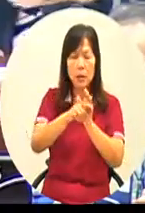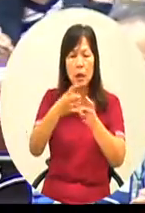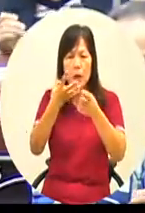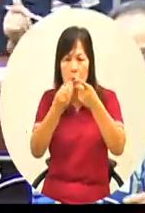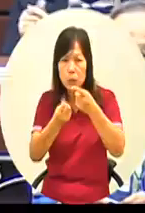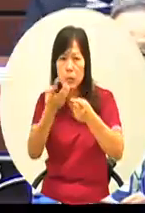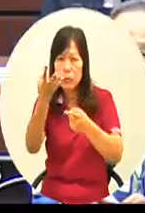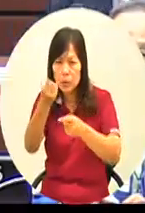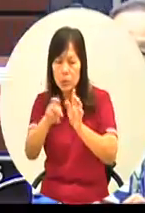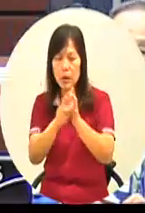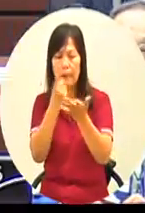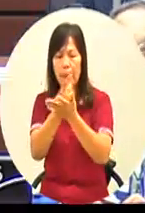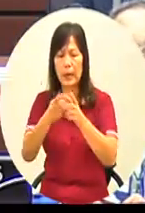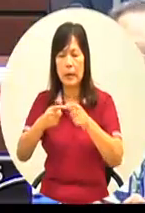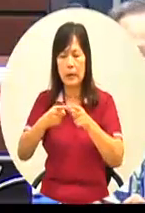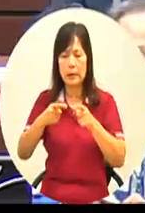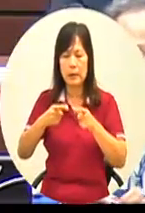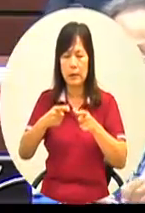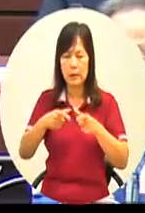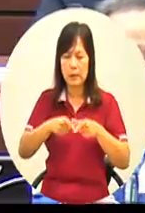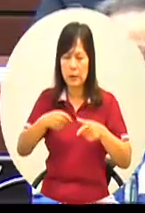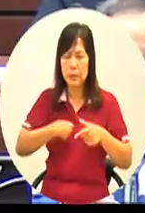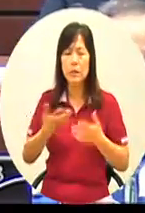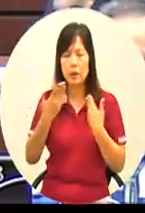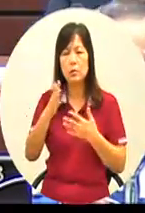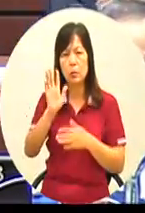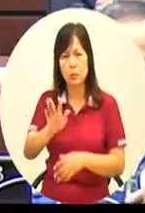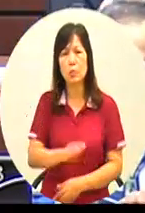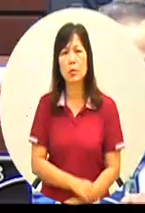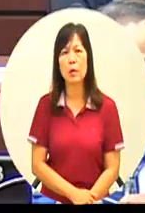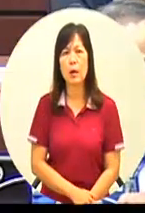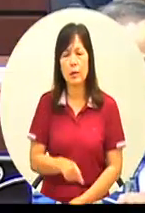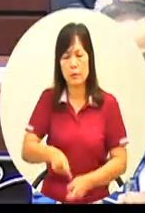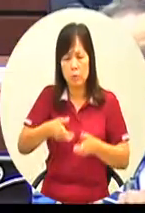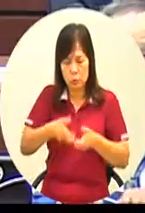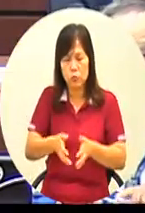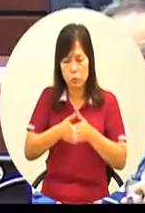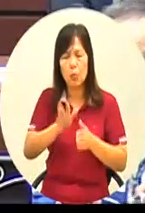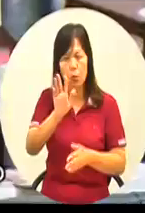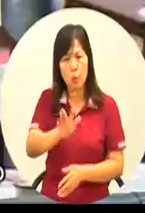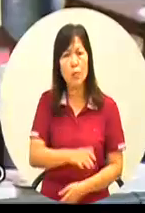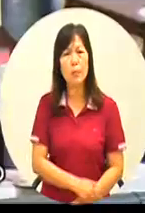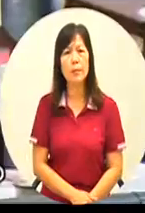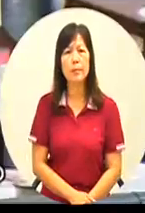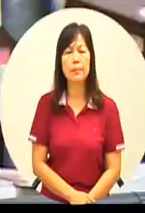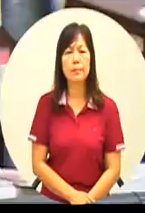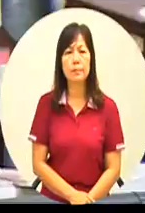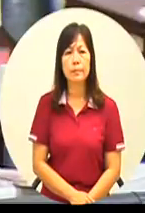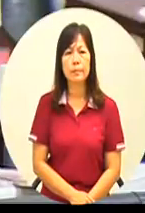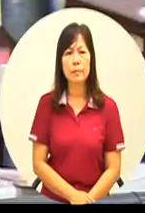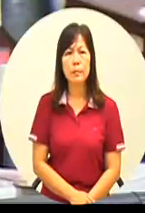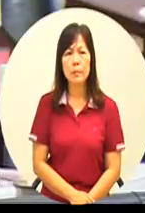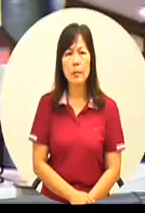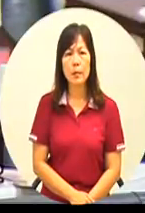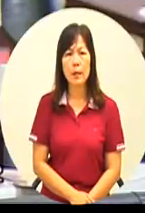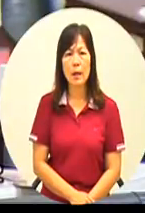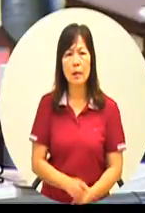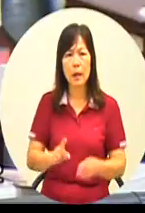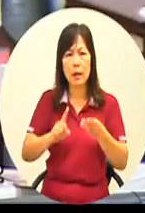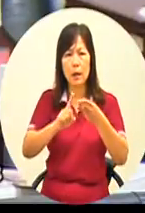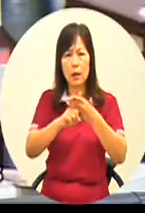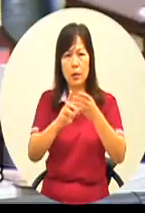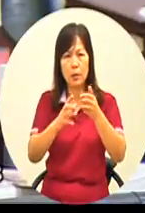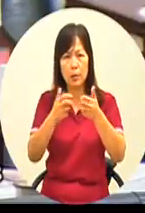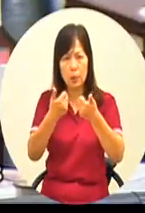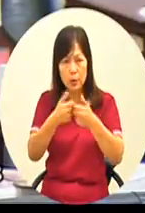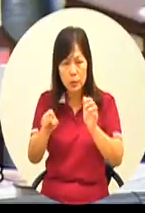大家心里比较了解，啊，那的确这个是很重要的，哎， 对，所以局长，主委，我们市